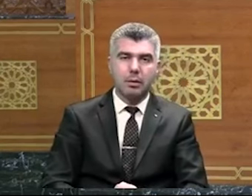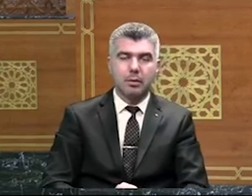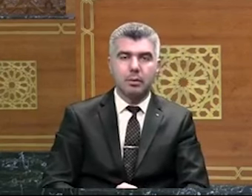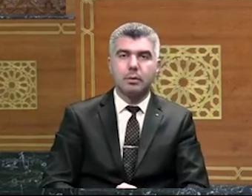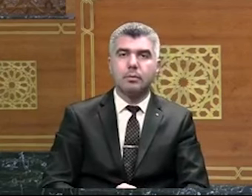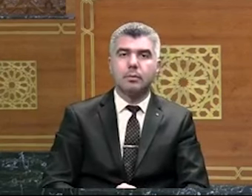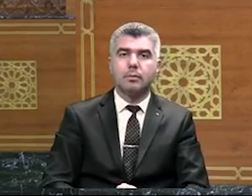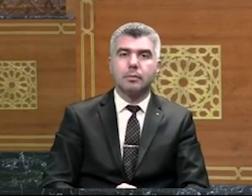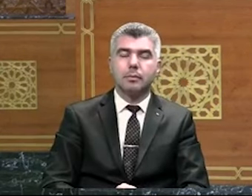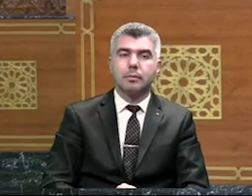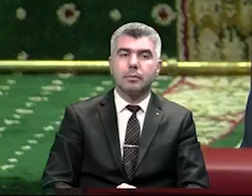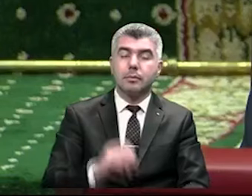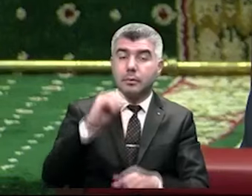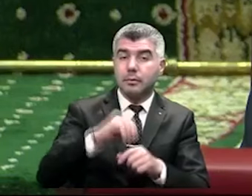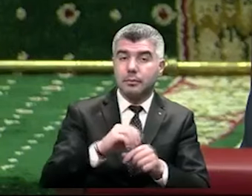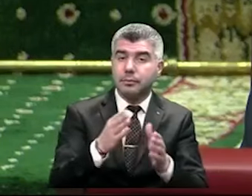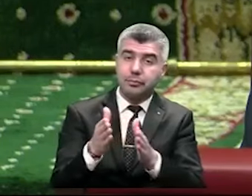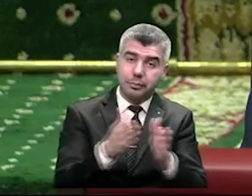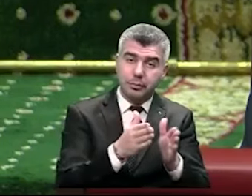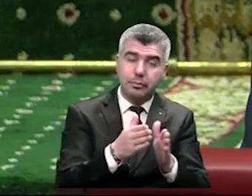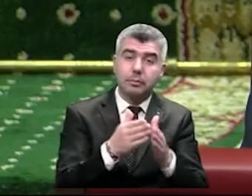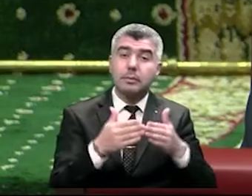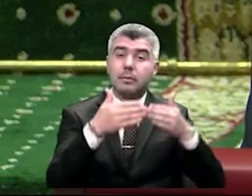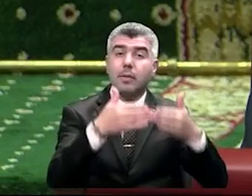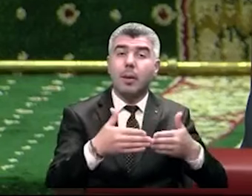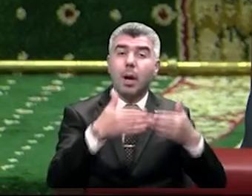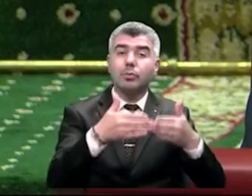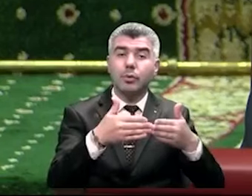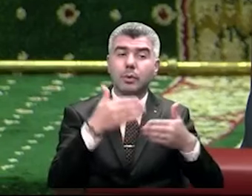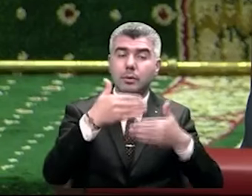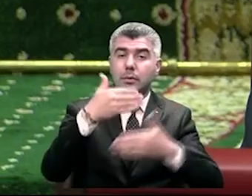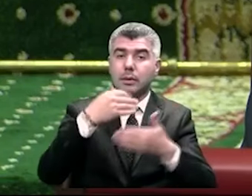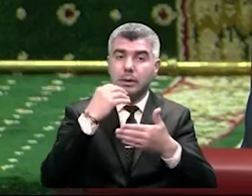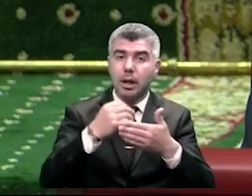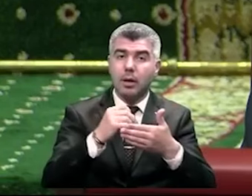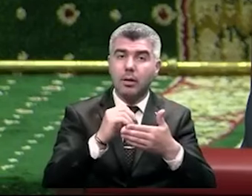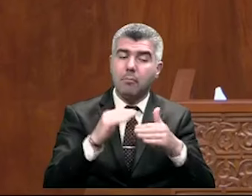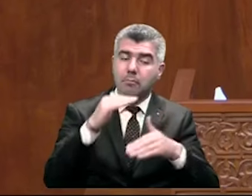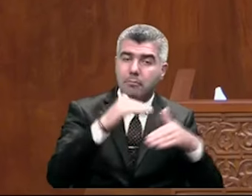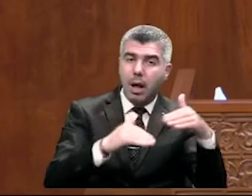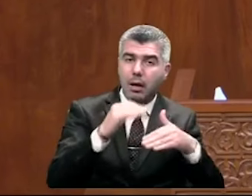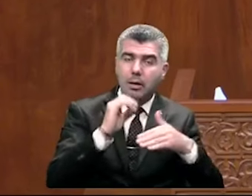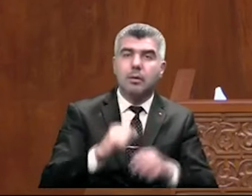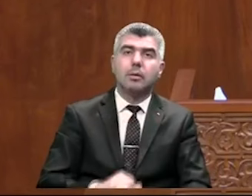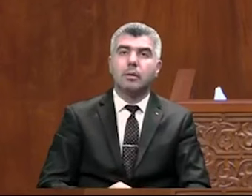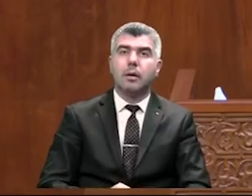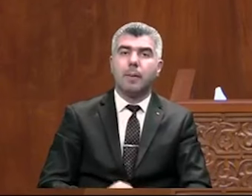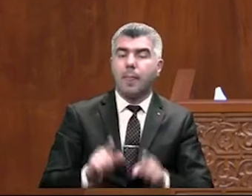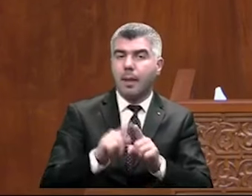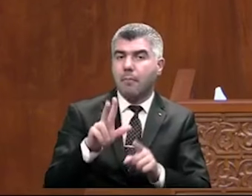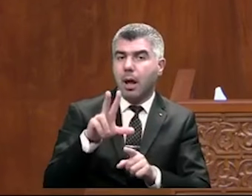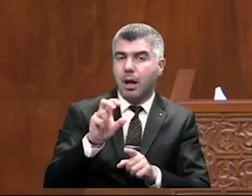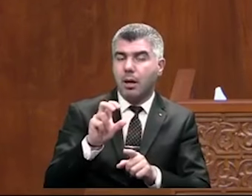لقطاع المواني فطبع هذا يدخل كذلك في اطار الاقتصاد الازرق وفي هذا الاطار كما تعلمون